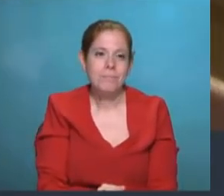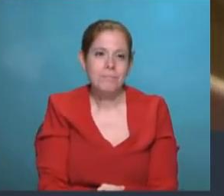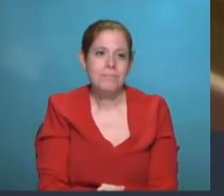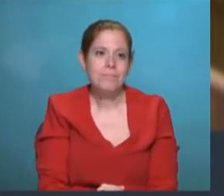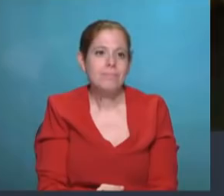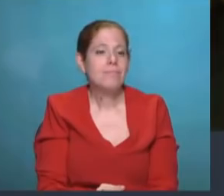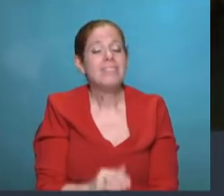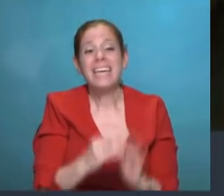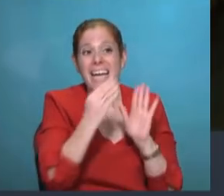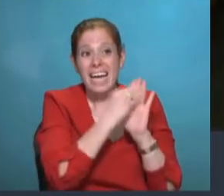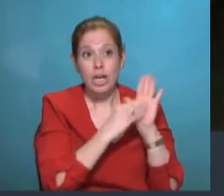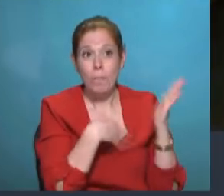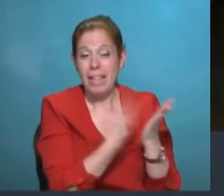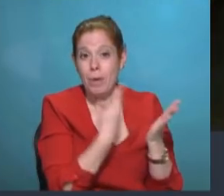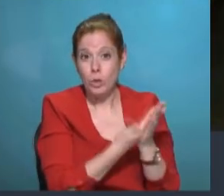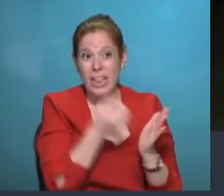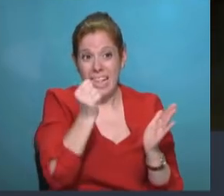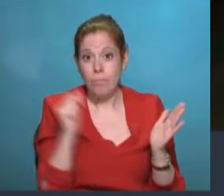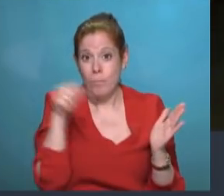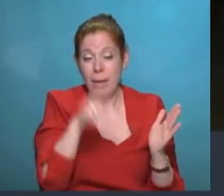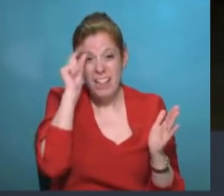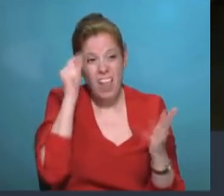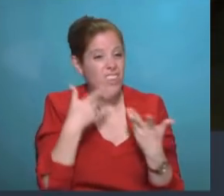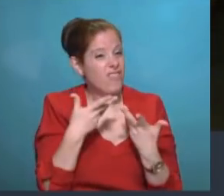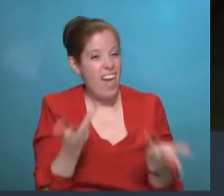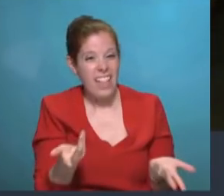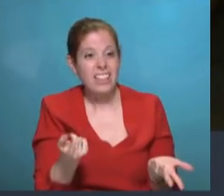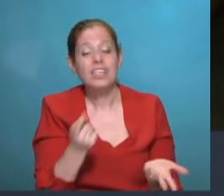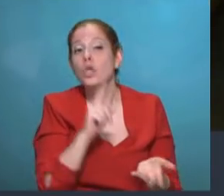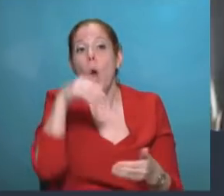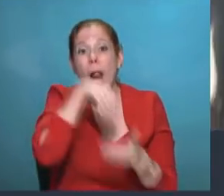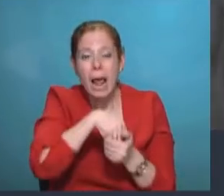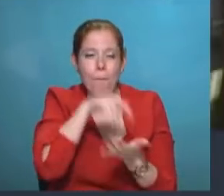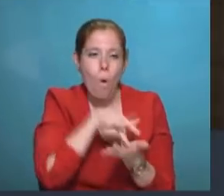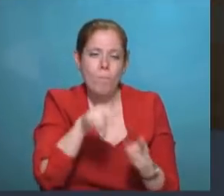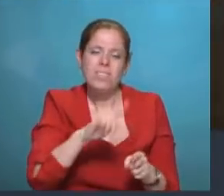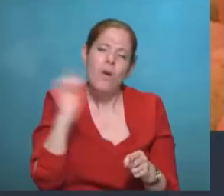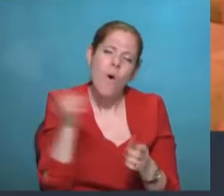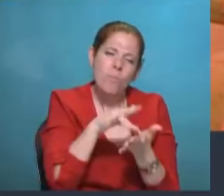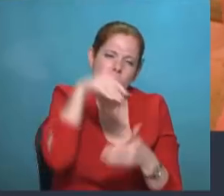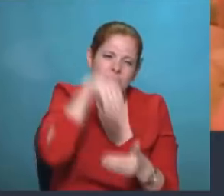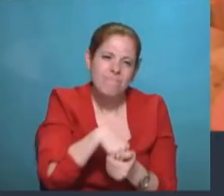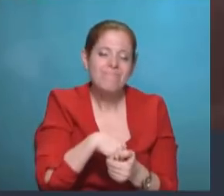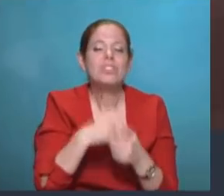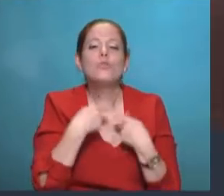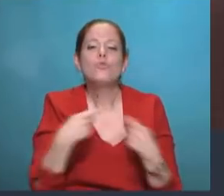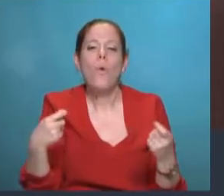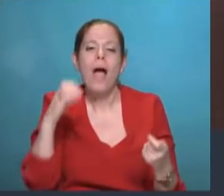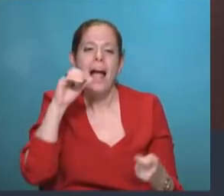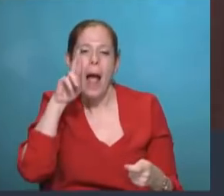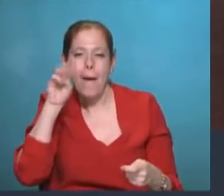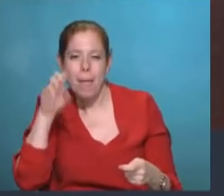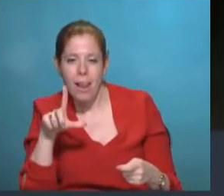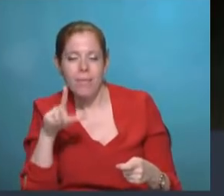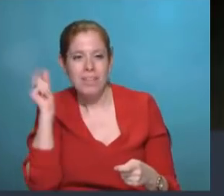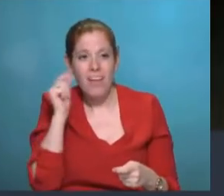כמעט רשימת המלצות לתיירים שמגיעים לתל אביב שלא כוללת את המקום הזה, שוק הקרמל בתל אביב. באנו לבדוק עם הסוחרים בשוק אם הם